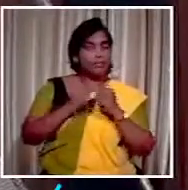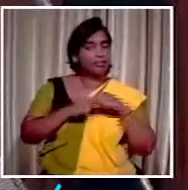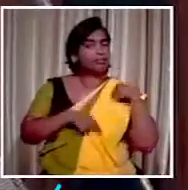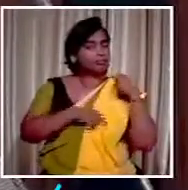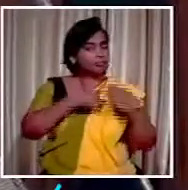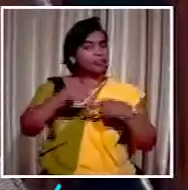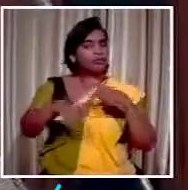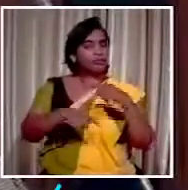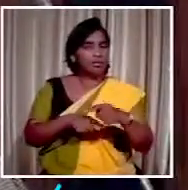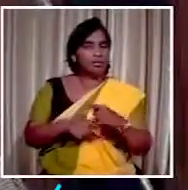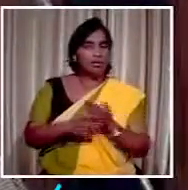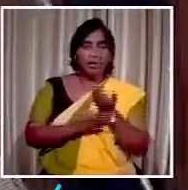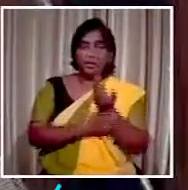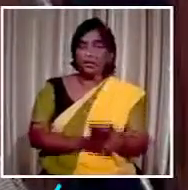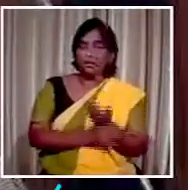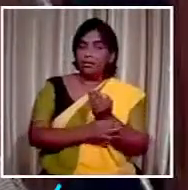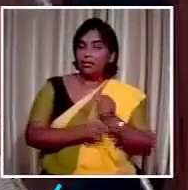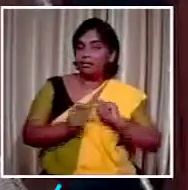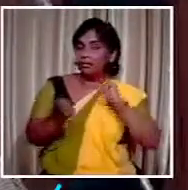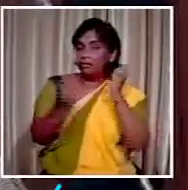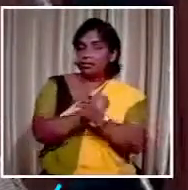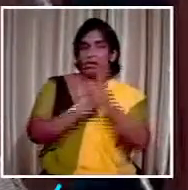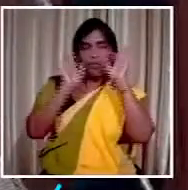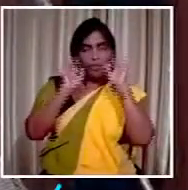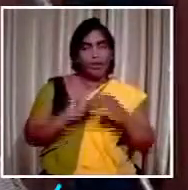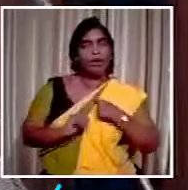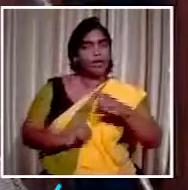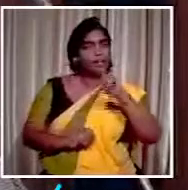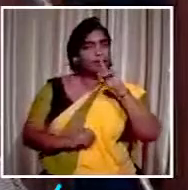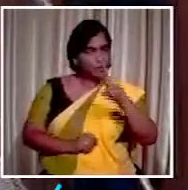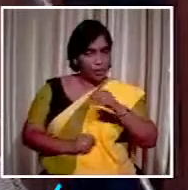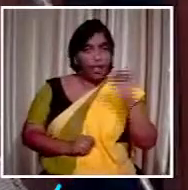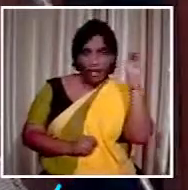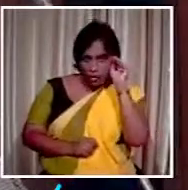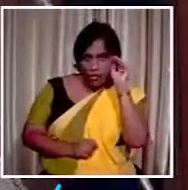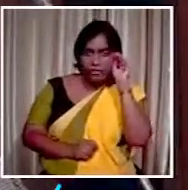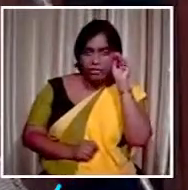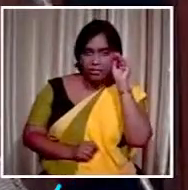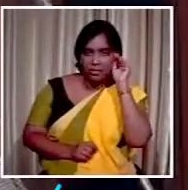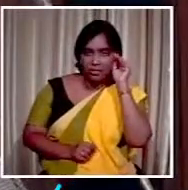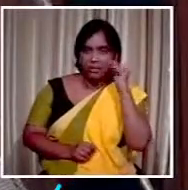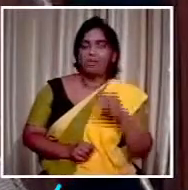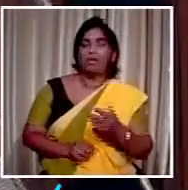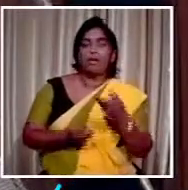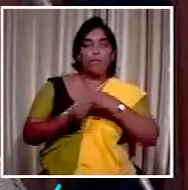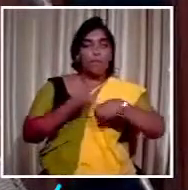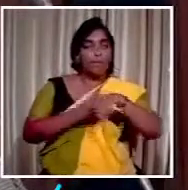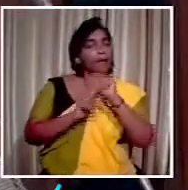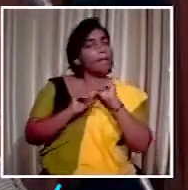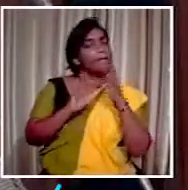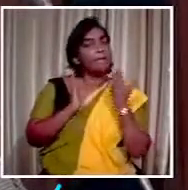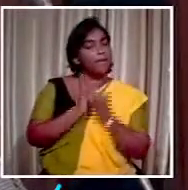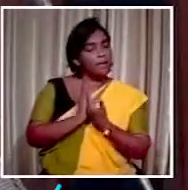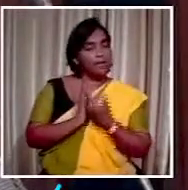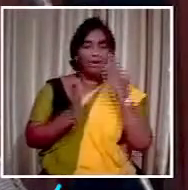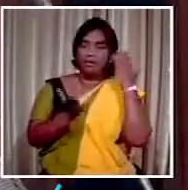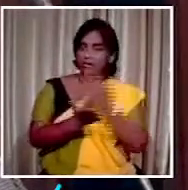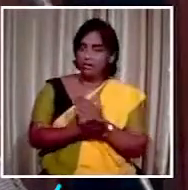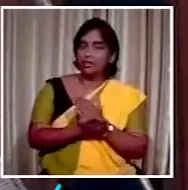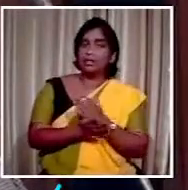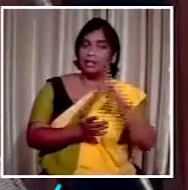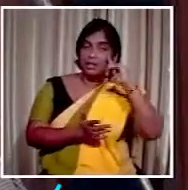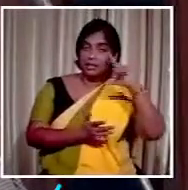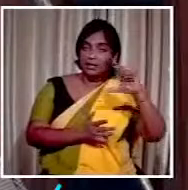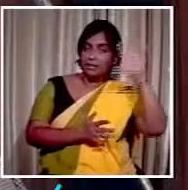පවුල් හිඟමනටපත් කරන්න එපයි කියලා අපි කිව්වා. කෝ ඇහුවද? පෝර ප්‍රතිපත්තිය නවත්තලා